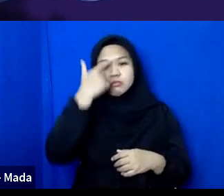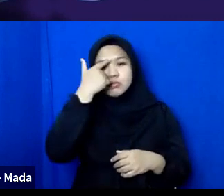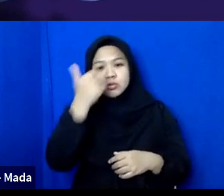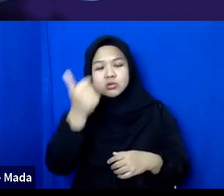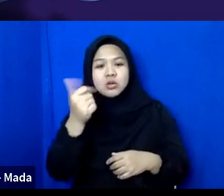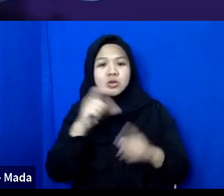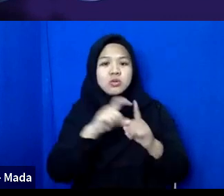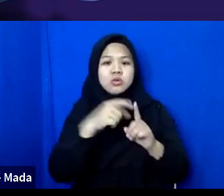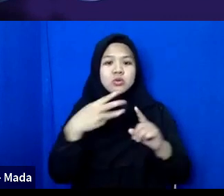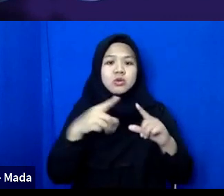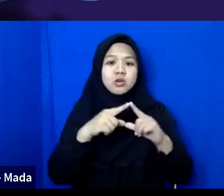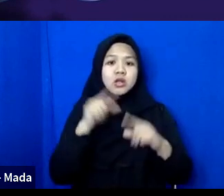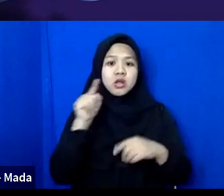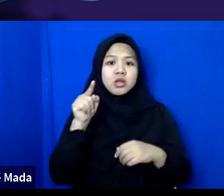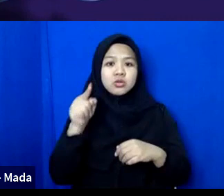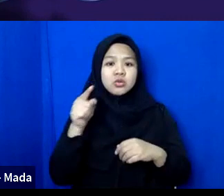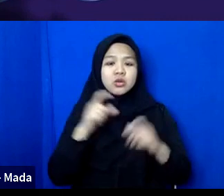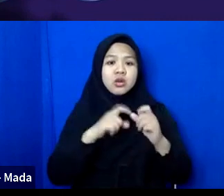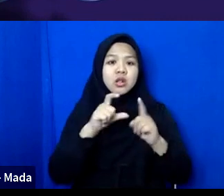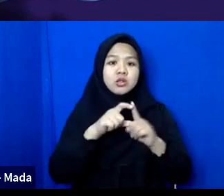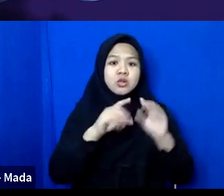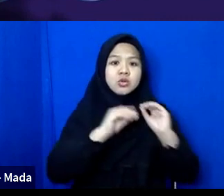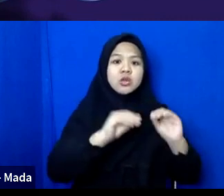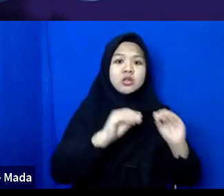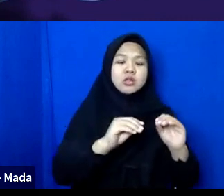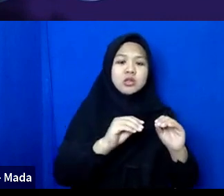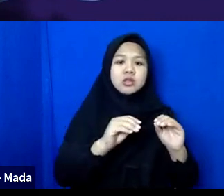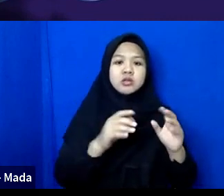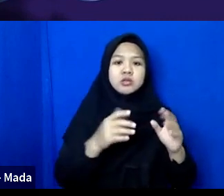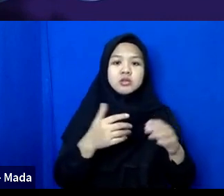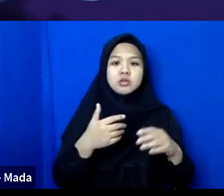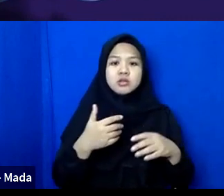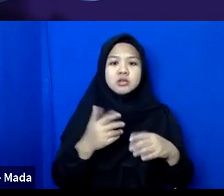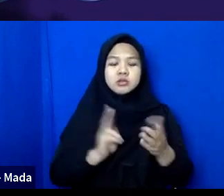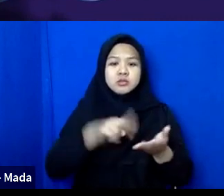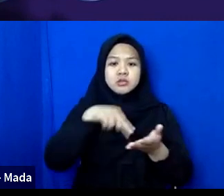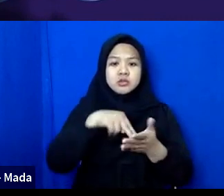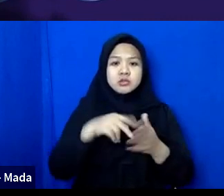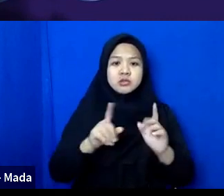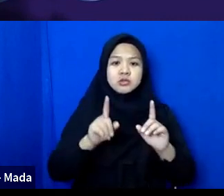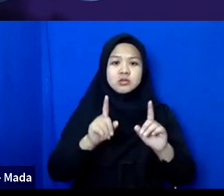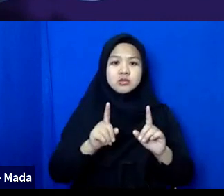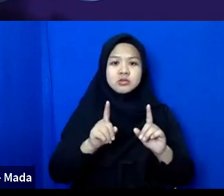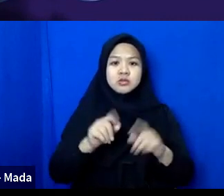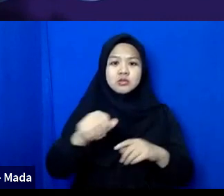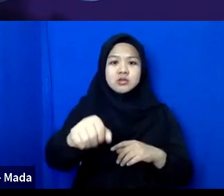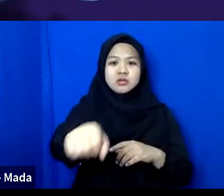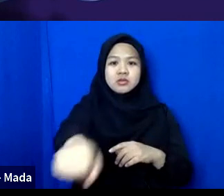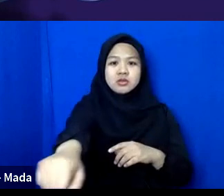hidayah itu cukup dia bilang sejak di SD diajarkannya tuh gini teh harus berdiri sih Dia bilang berdiri